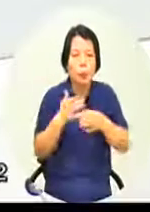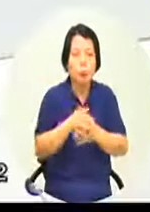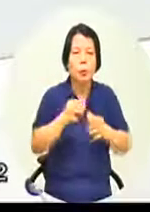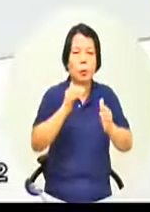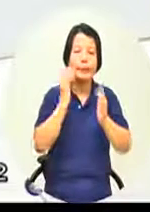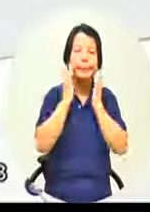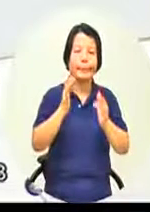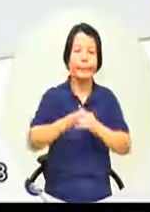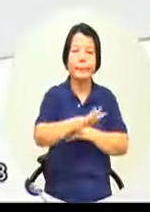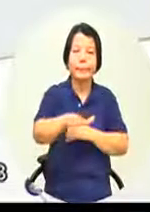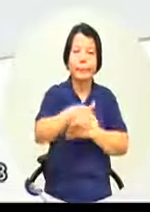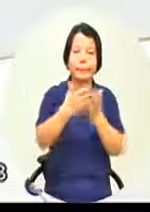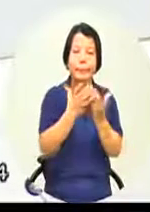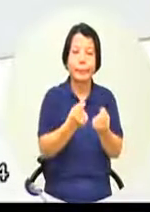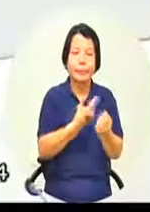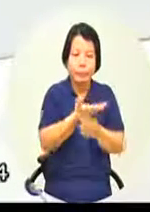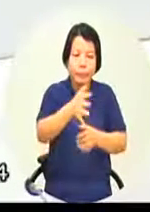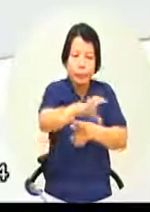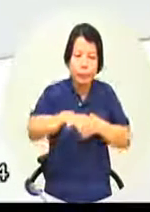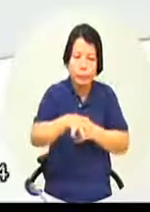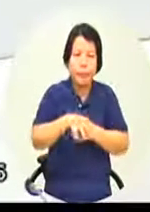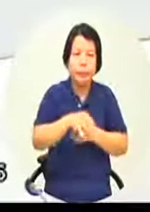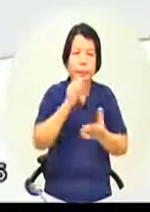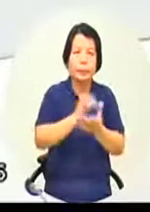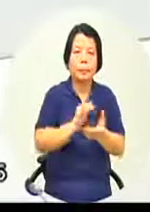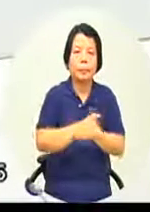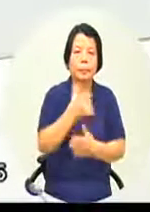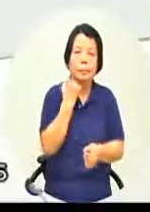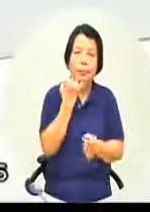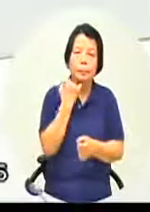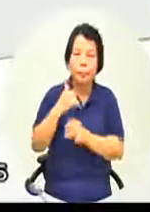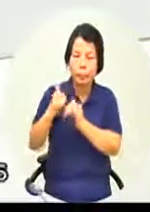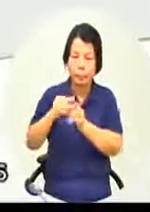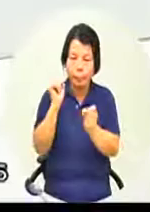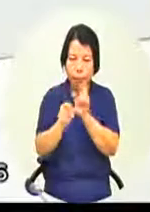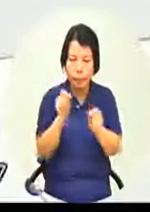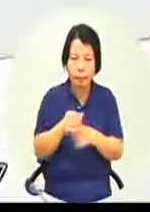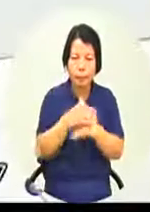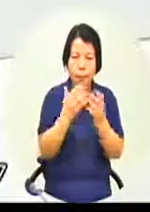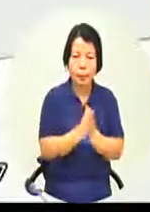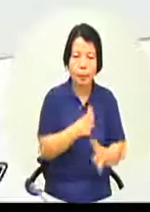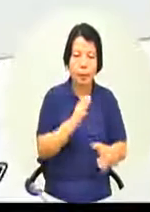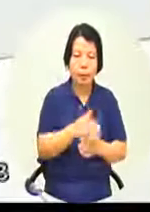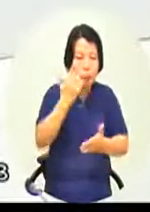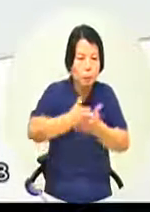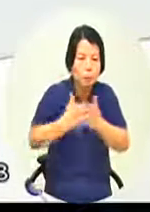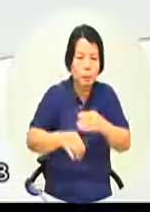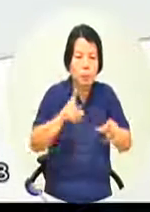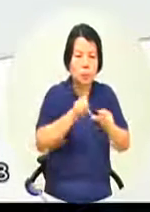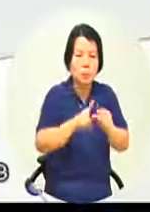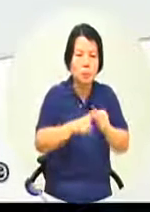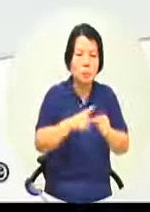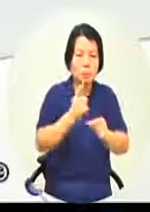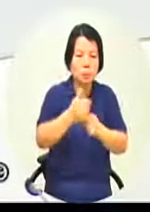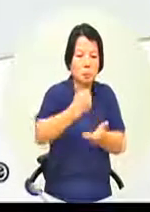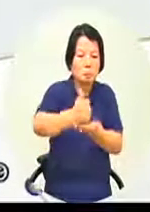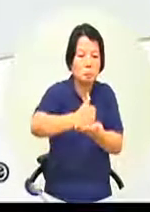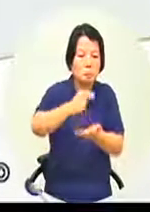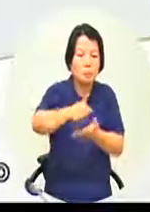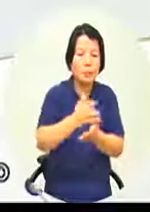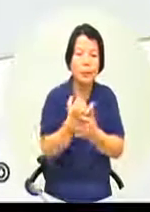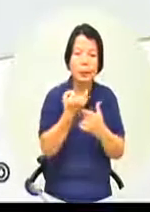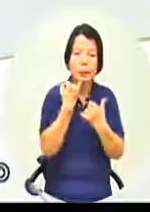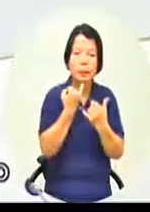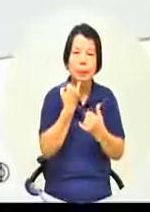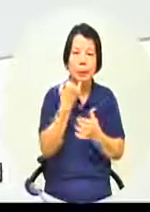蔬菜直接可以让市民朋友来购买啊，减少中间菜虫的一个垄断及哄抬？我想这